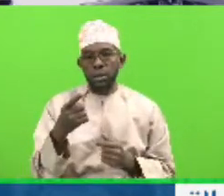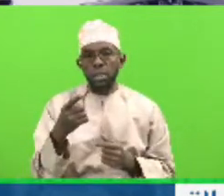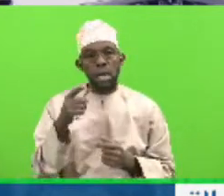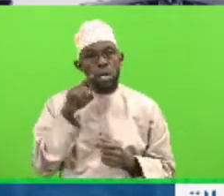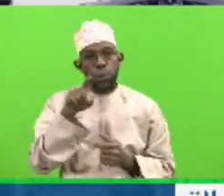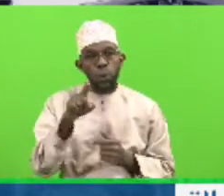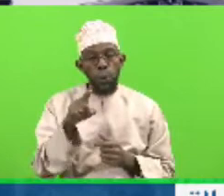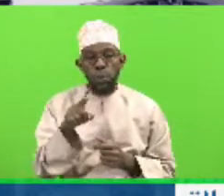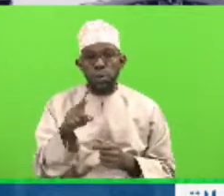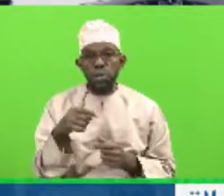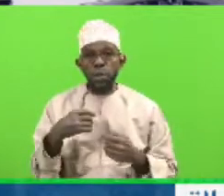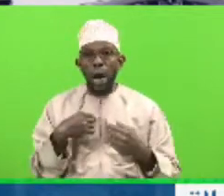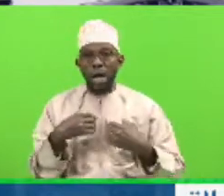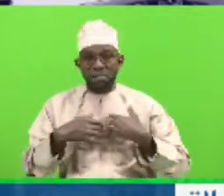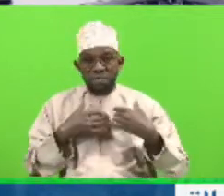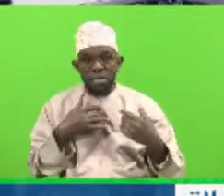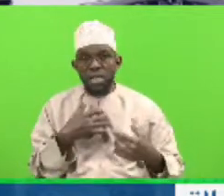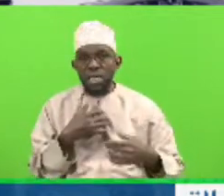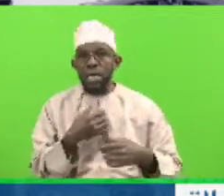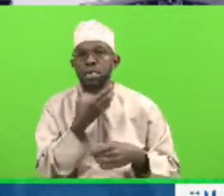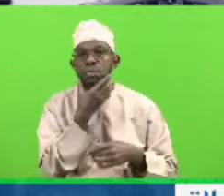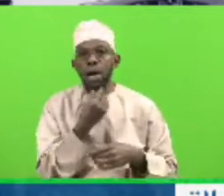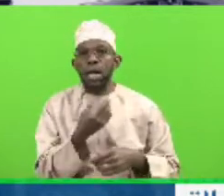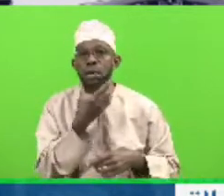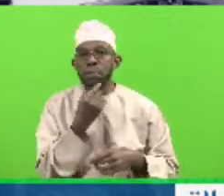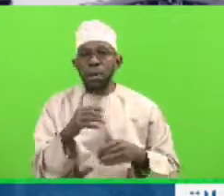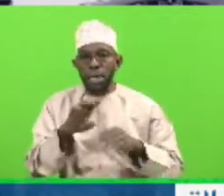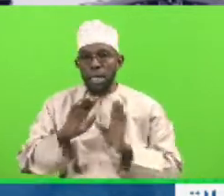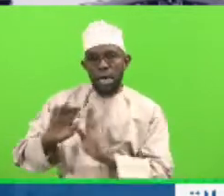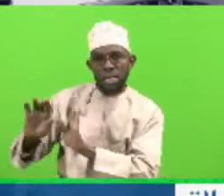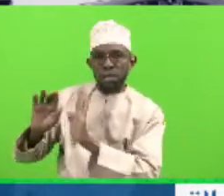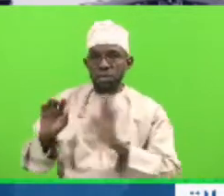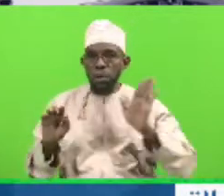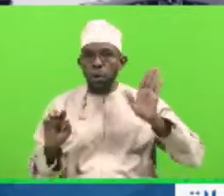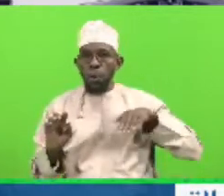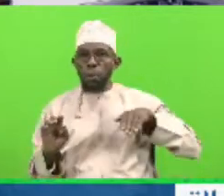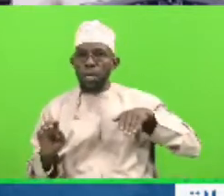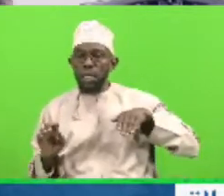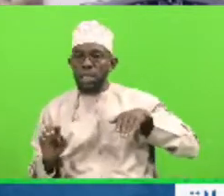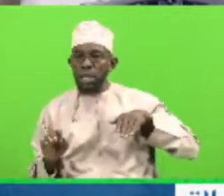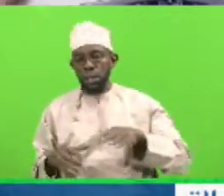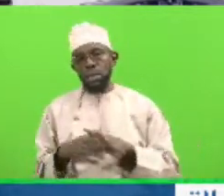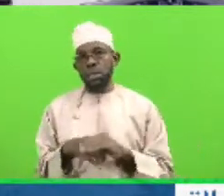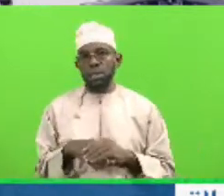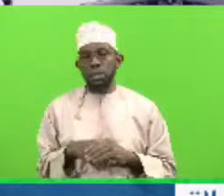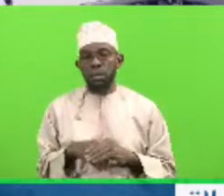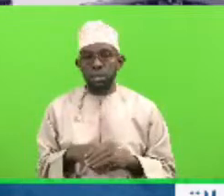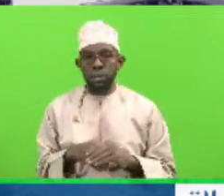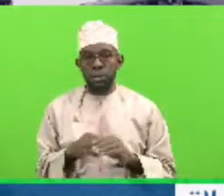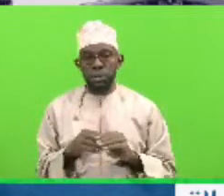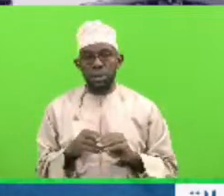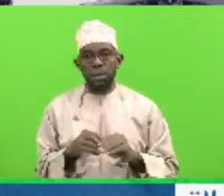إِنَّكُمْ لَتَأْتُونَ الرِّجَالَ شَهَوَةً مِّن دُونِ النِّسَاءِ. You lust after men.